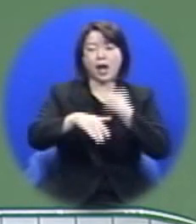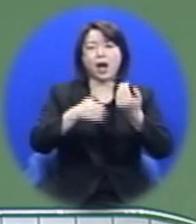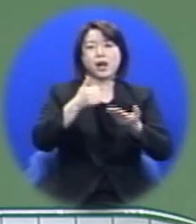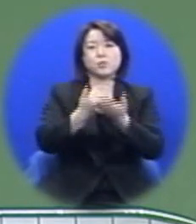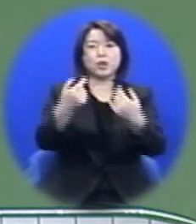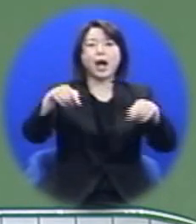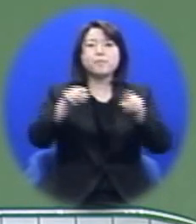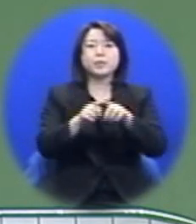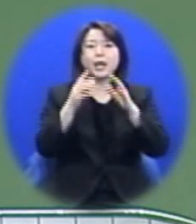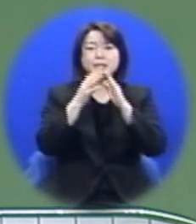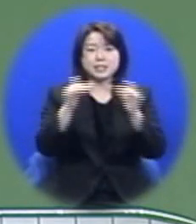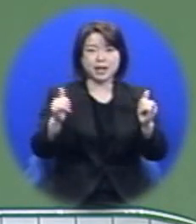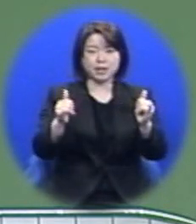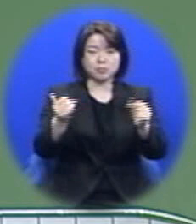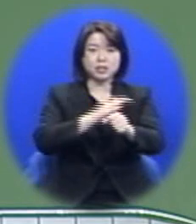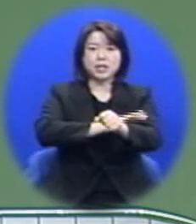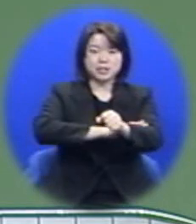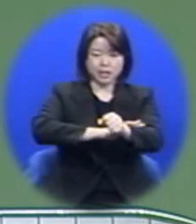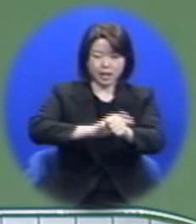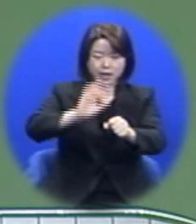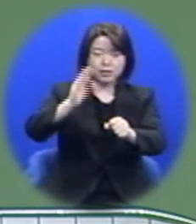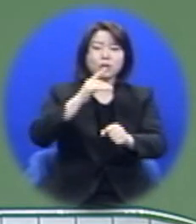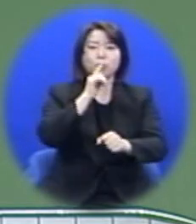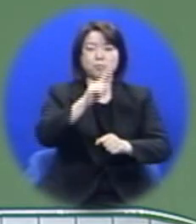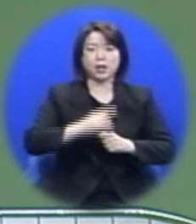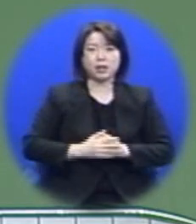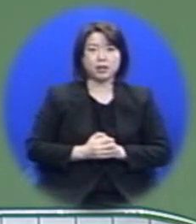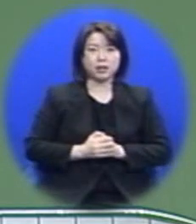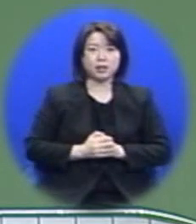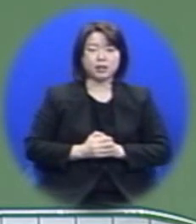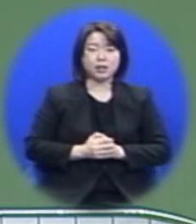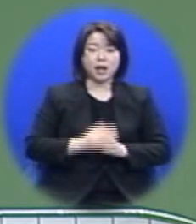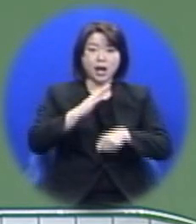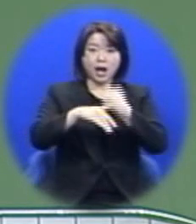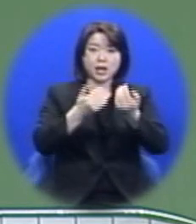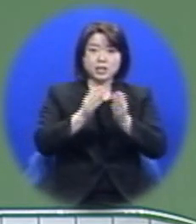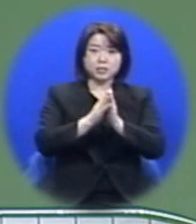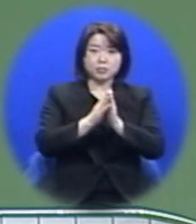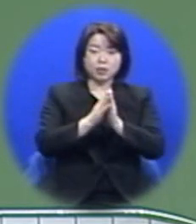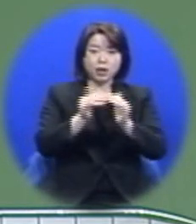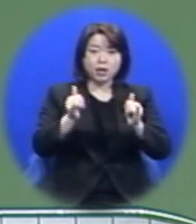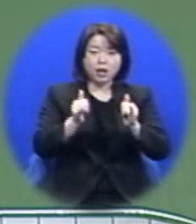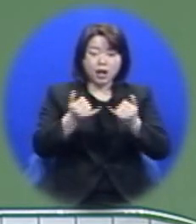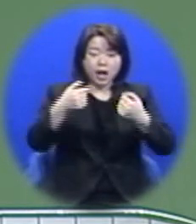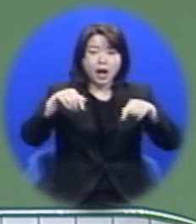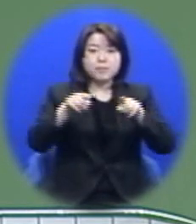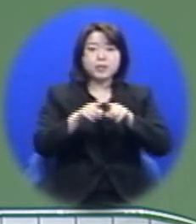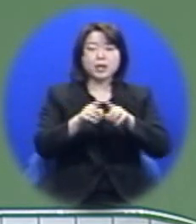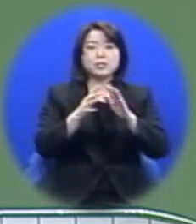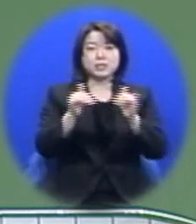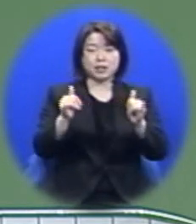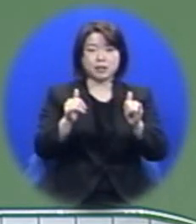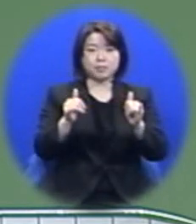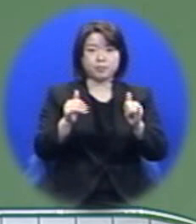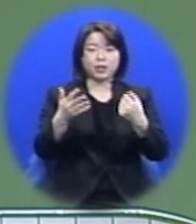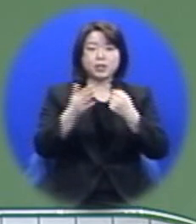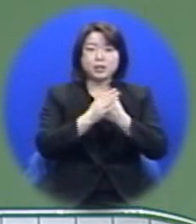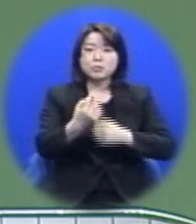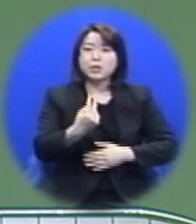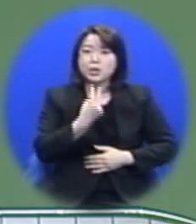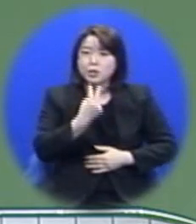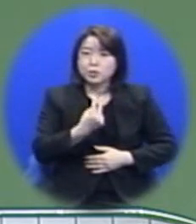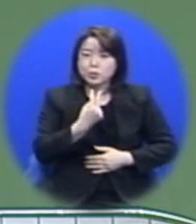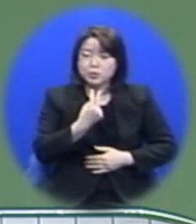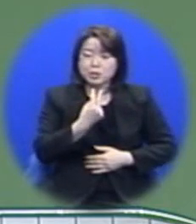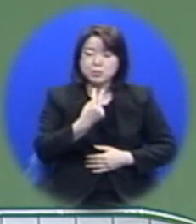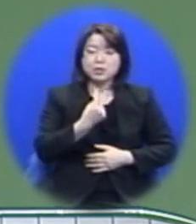함께하는 사람을 형통하다고 말합니다. 하나님과 함께하는 사람. 그래서 요셉이 형통한 겁니다.